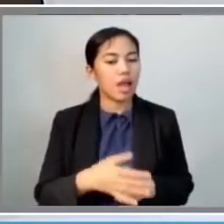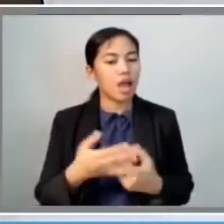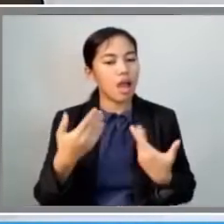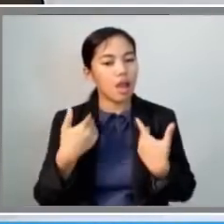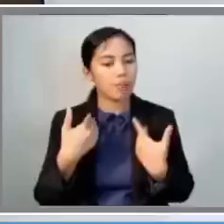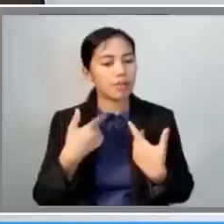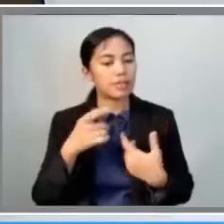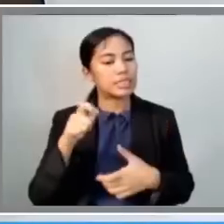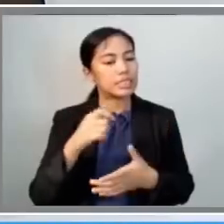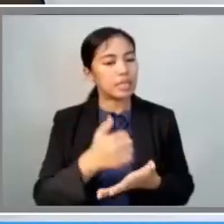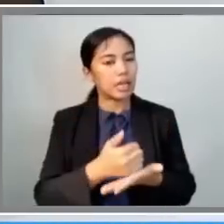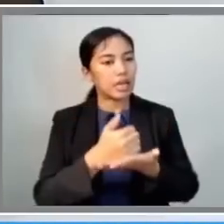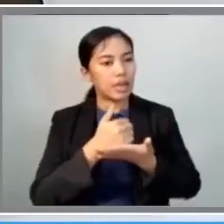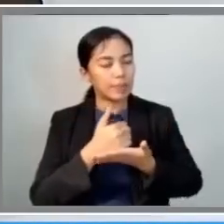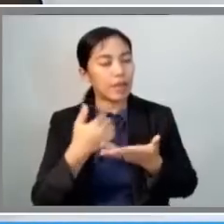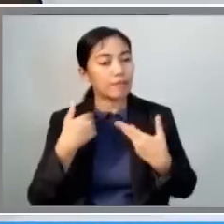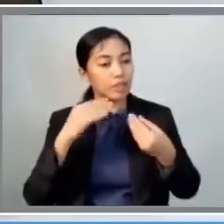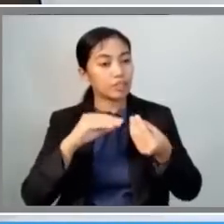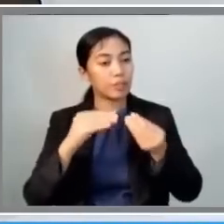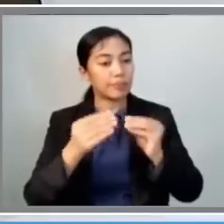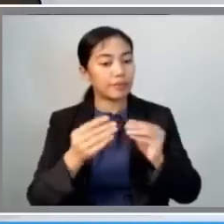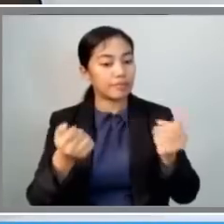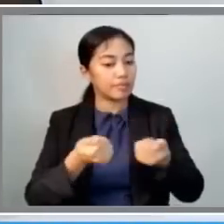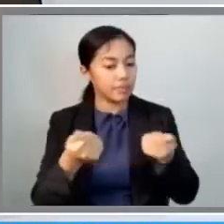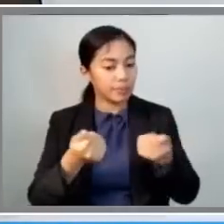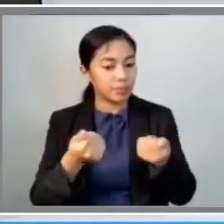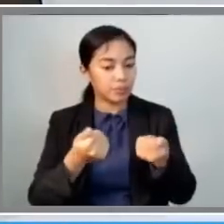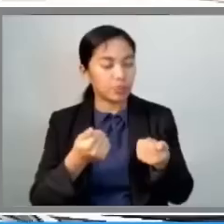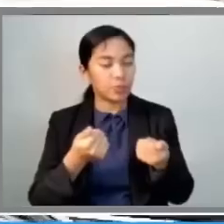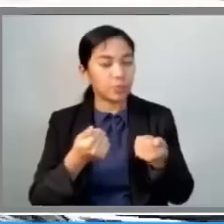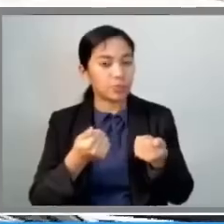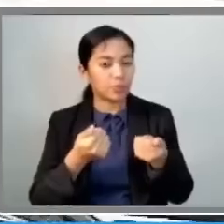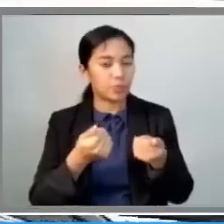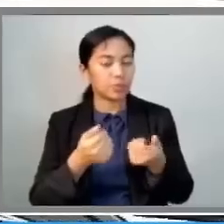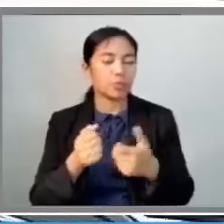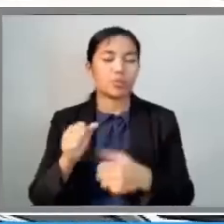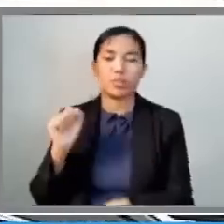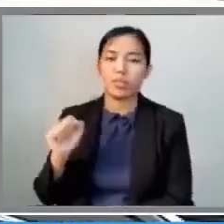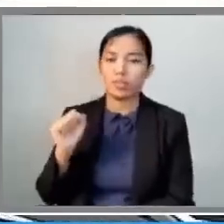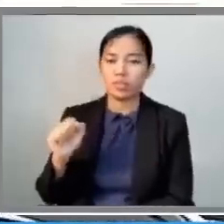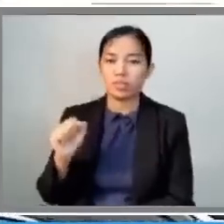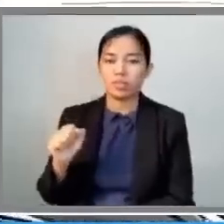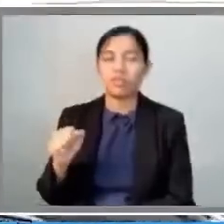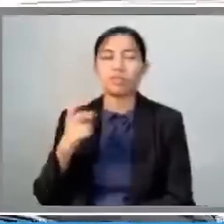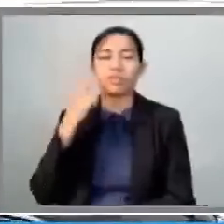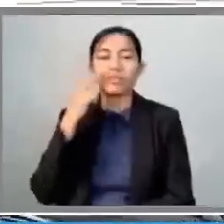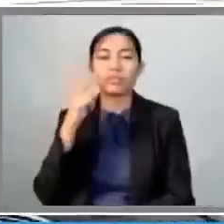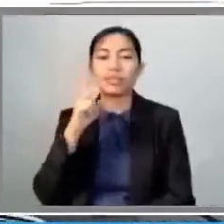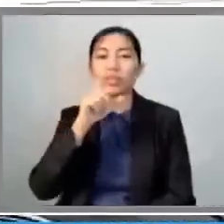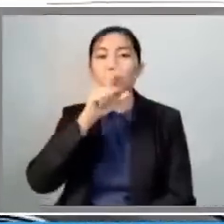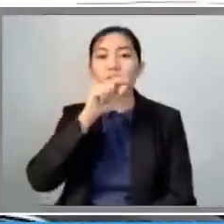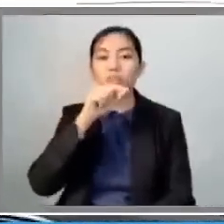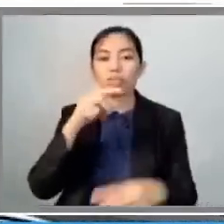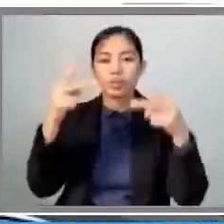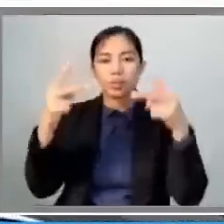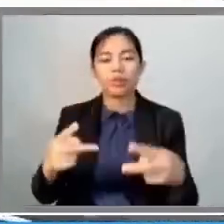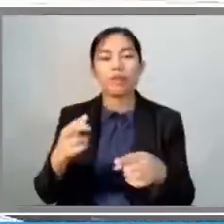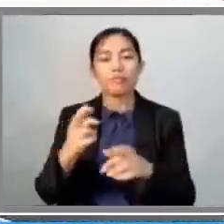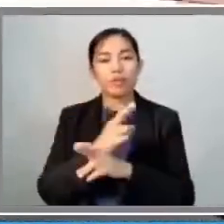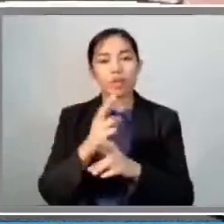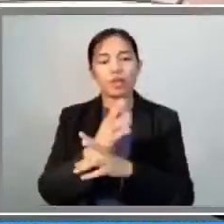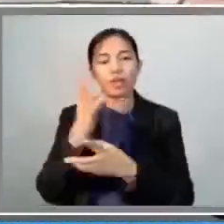motorista Opo unang-una po siguro pwede rin po silang mag-monitor sa aming Twitter account kung saan regularly ina-update po namin yung